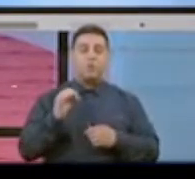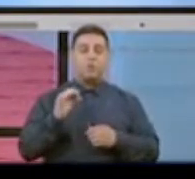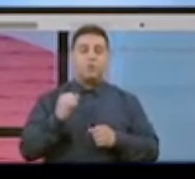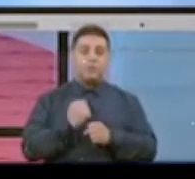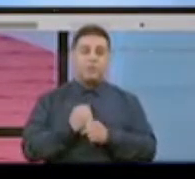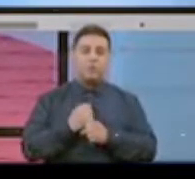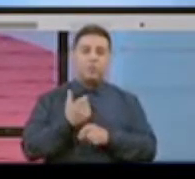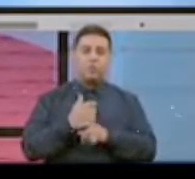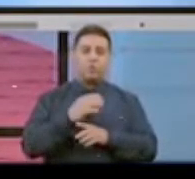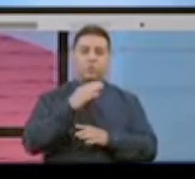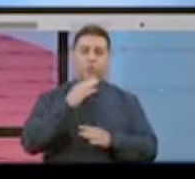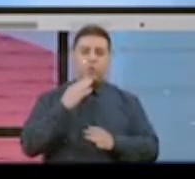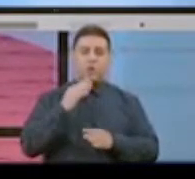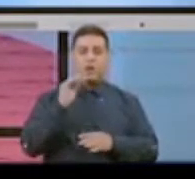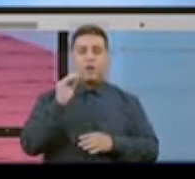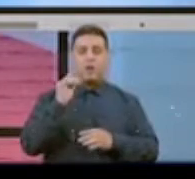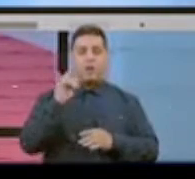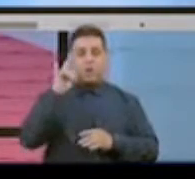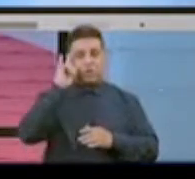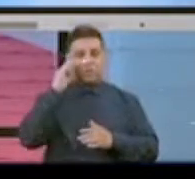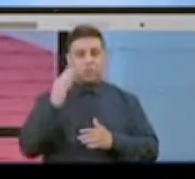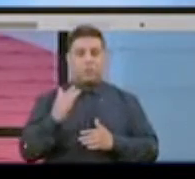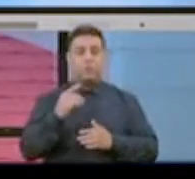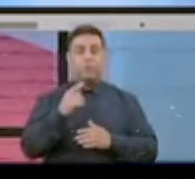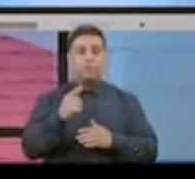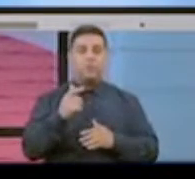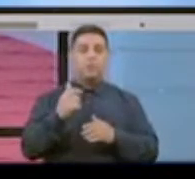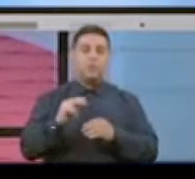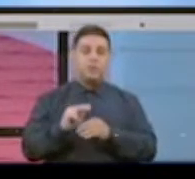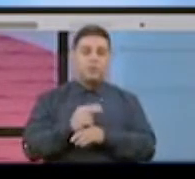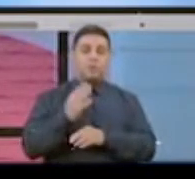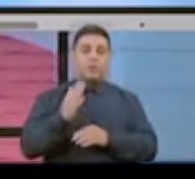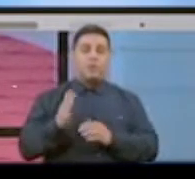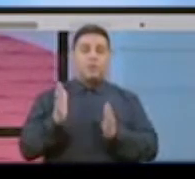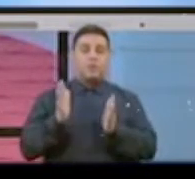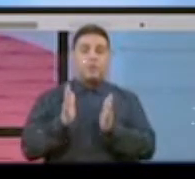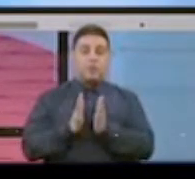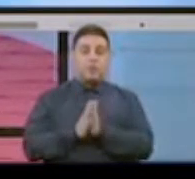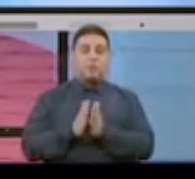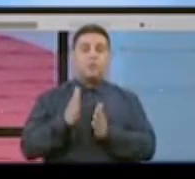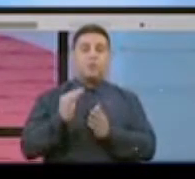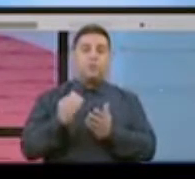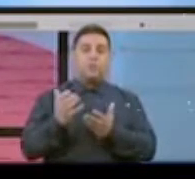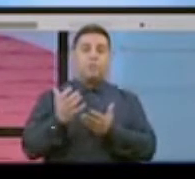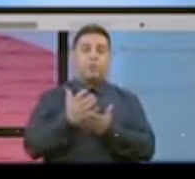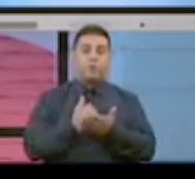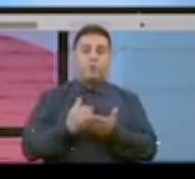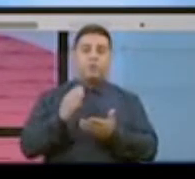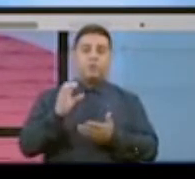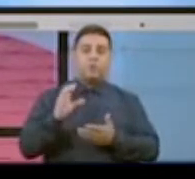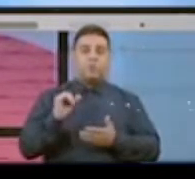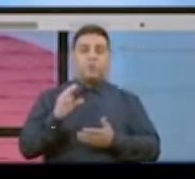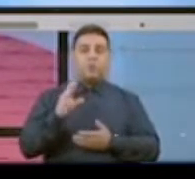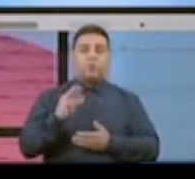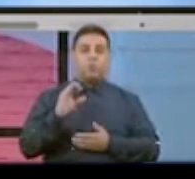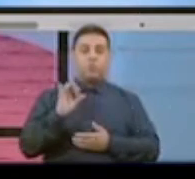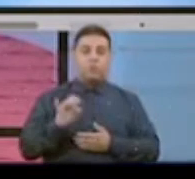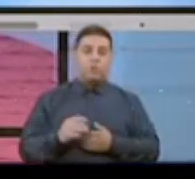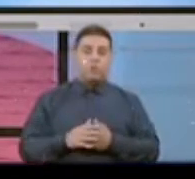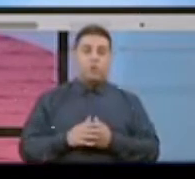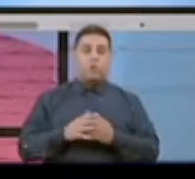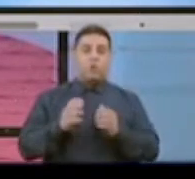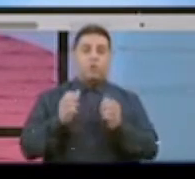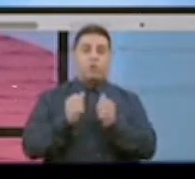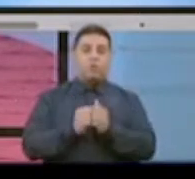ошибок. Поможем ему исправить их. Загрязняйте природу, забирайте с собой мусор.